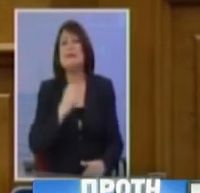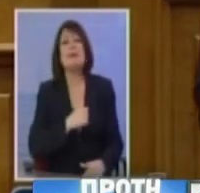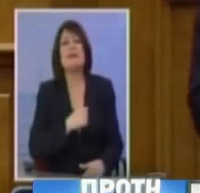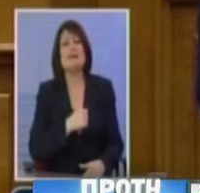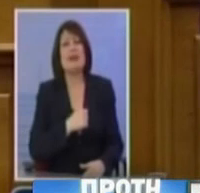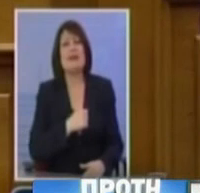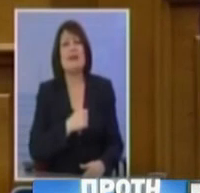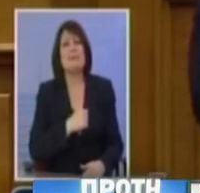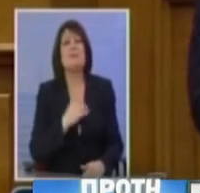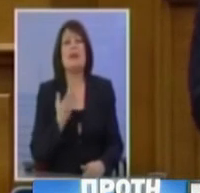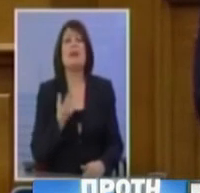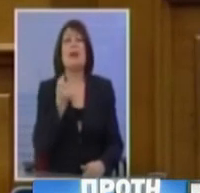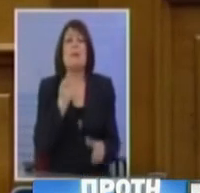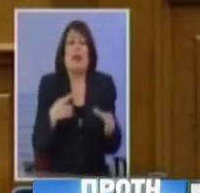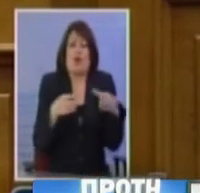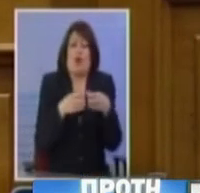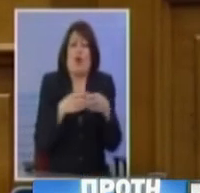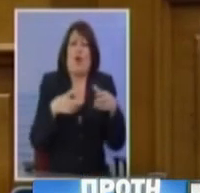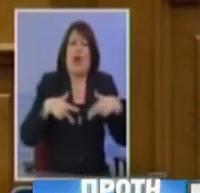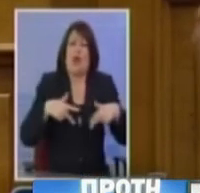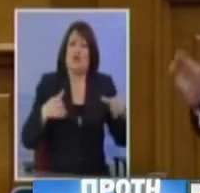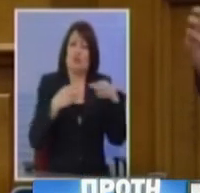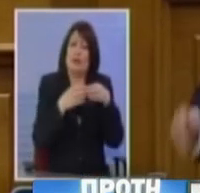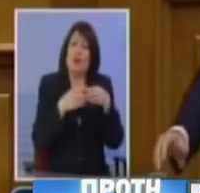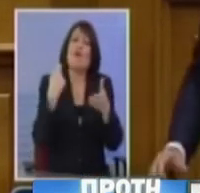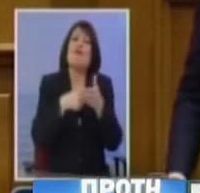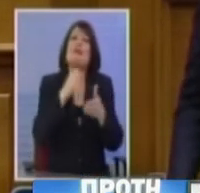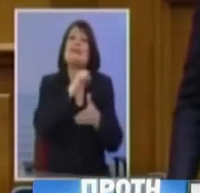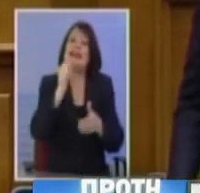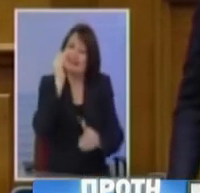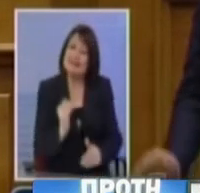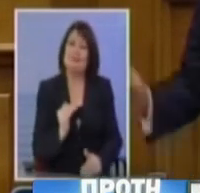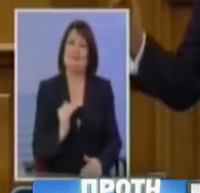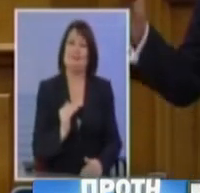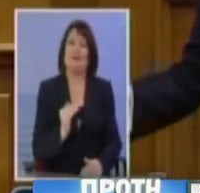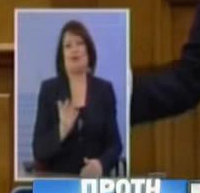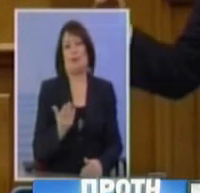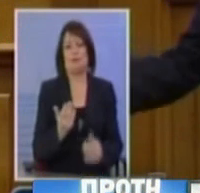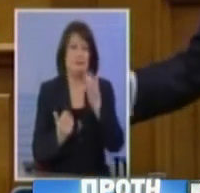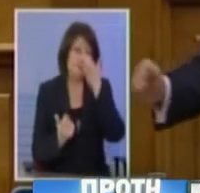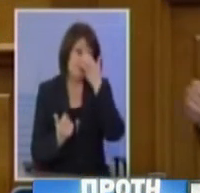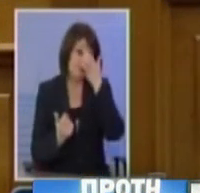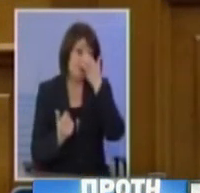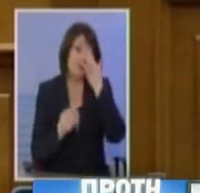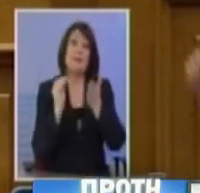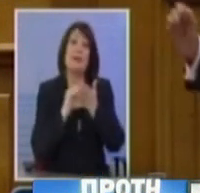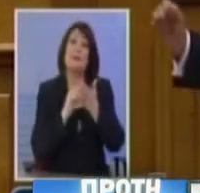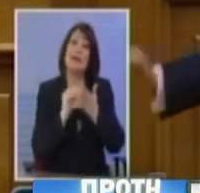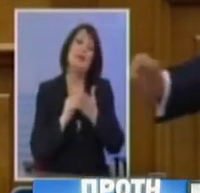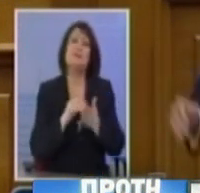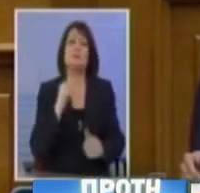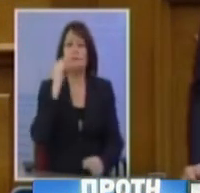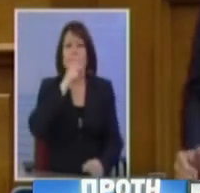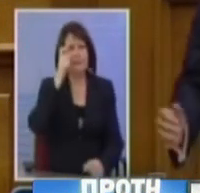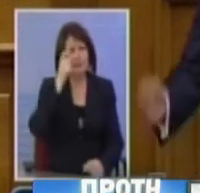κόμματος είναι ένα μικρό κράτος και οι μικροί φορολογικοί συντελεστές. Επίσης, επανειλημμένος ο πρόεδρος της Νέας Δημοκρατίας, ο κύριος